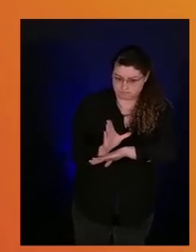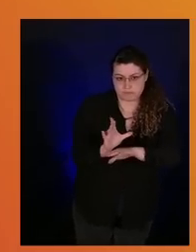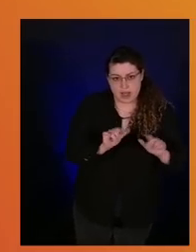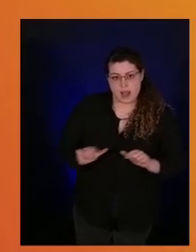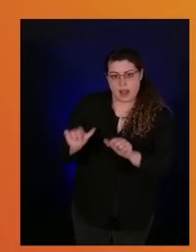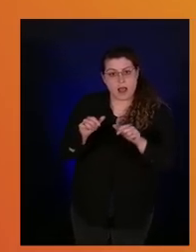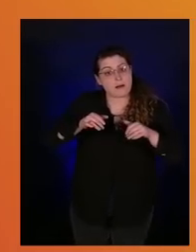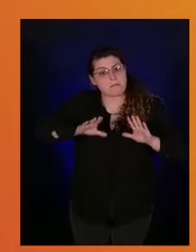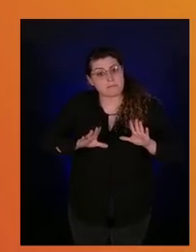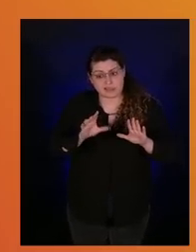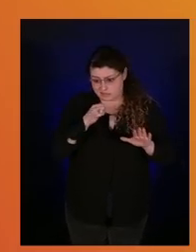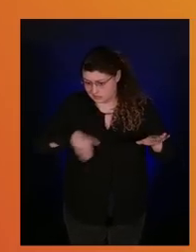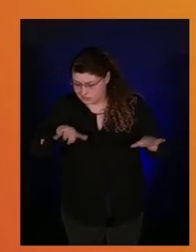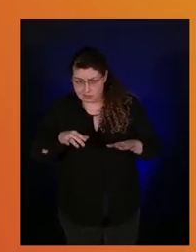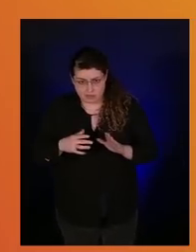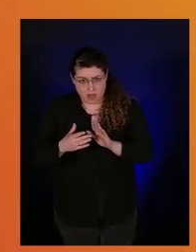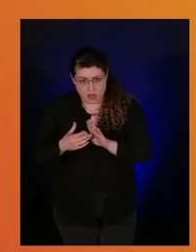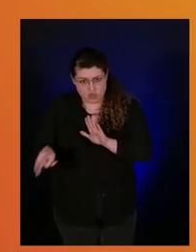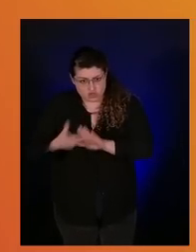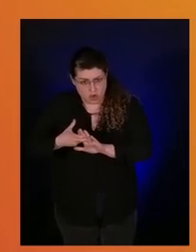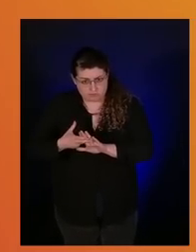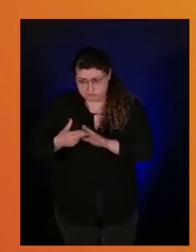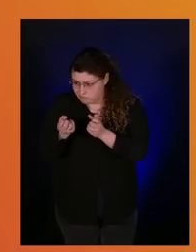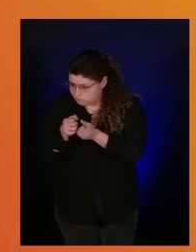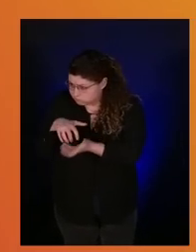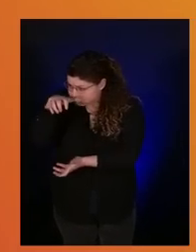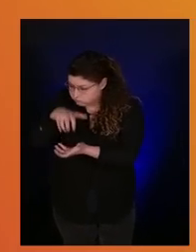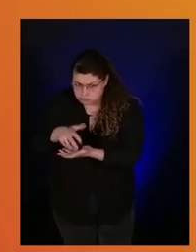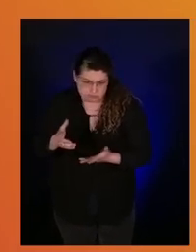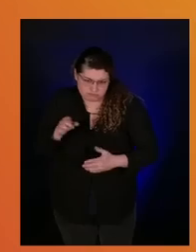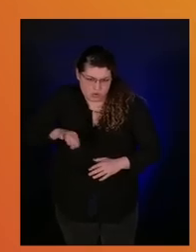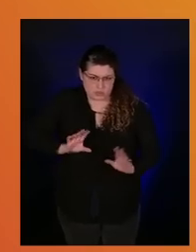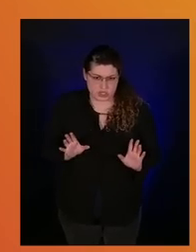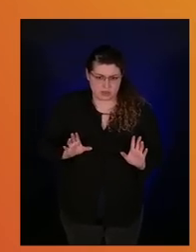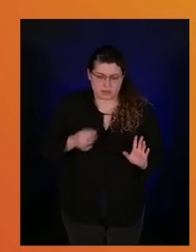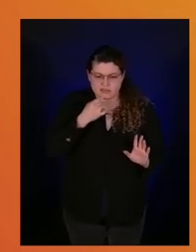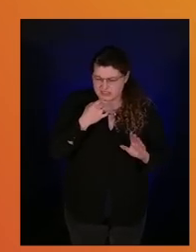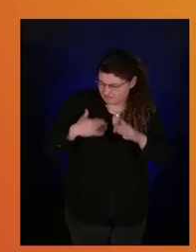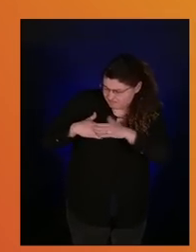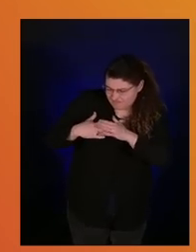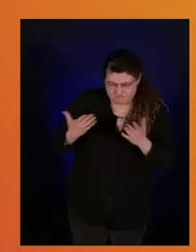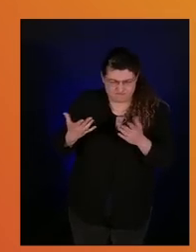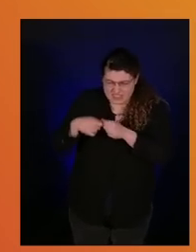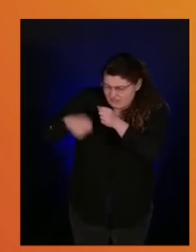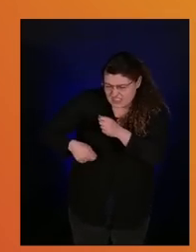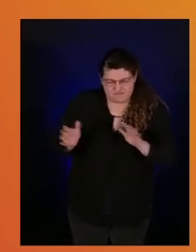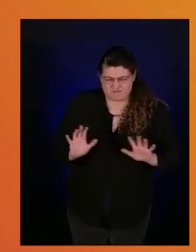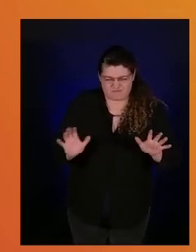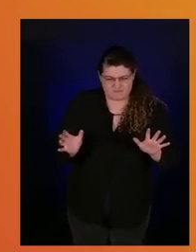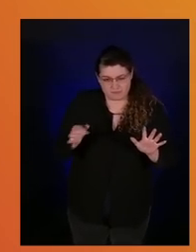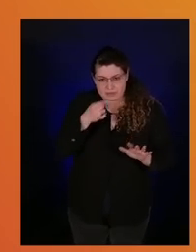cela impose une norme quantitative par organisation. La répartition actuelle est bien trop restrictive, trop figée. Elle n'est